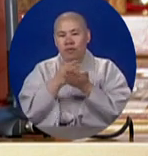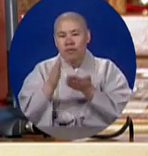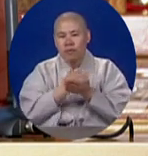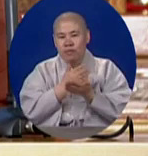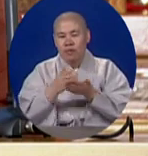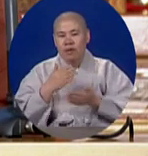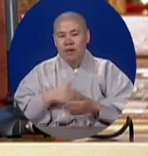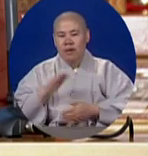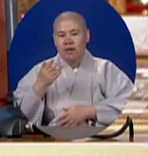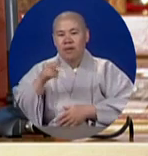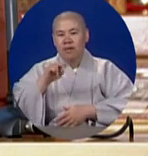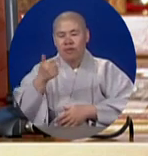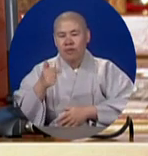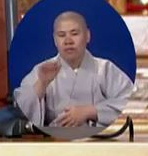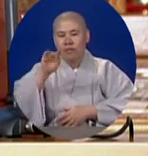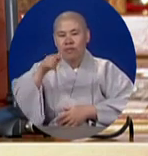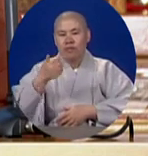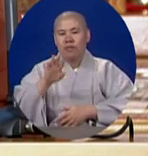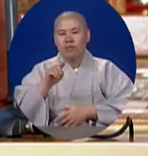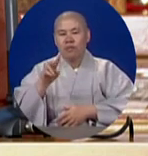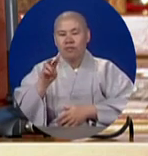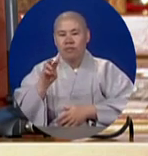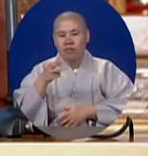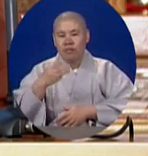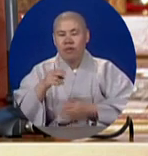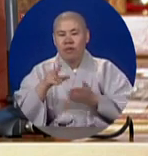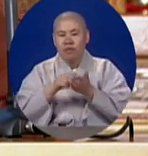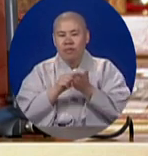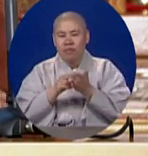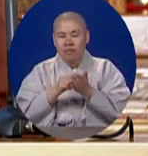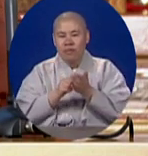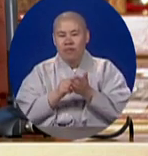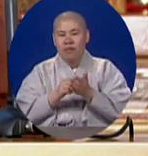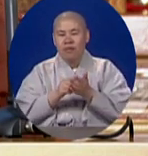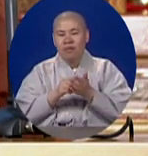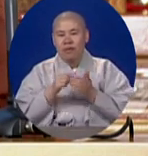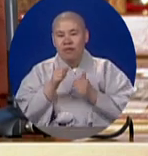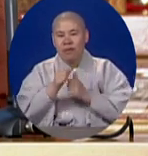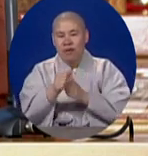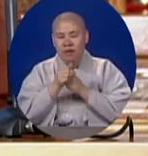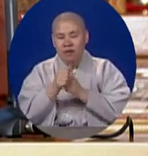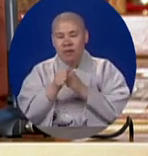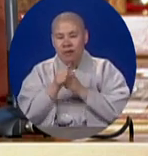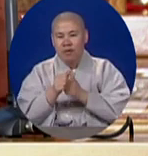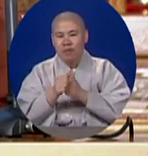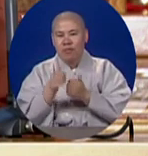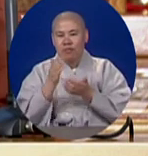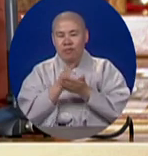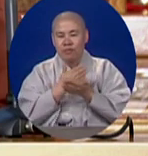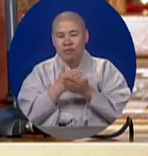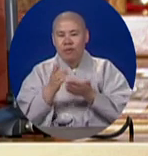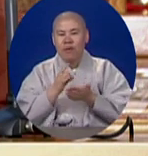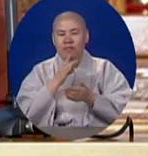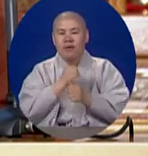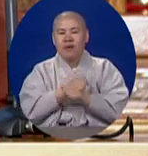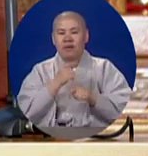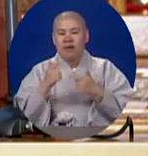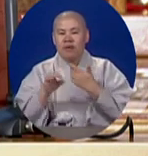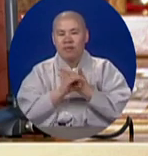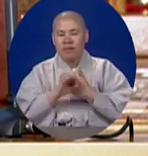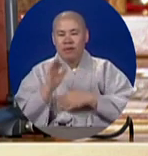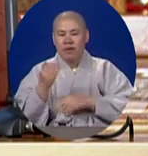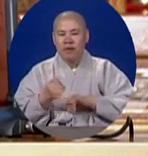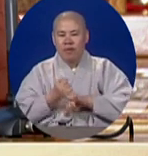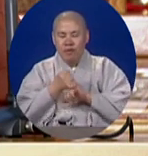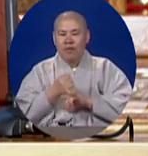선분별이에요. 그런데 문제는 그 다음에 수분별 이것만 안 하면 돼요. 그 따라서 좋다. 반드시 이건